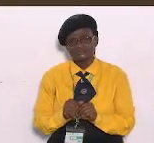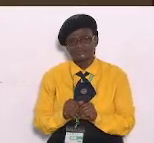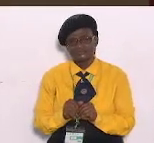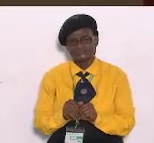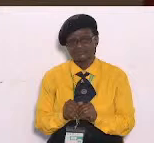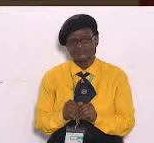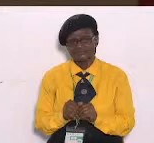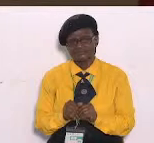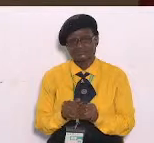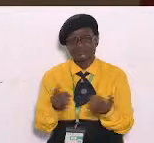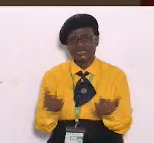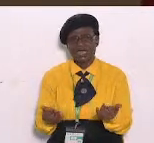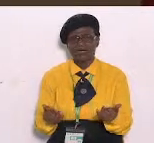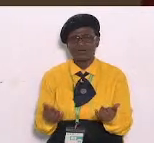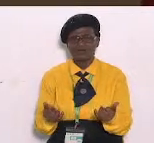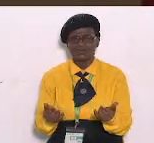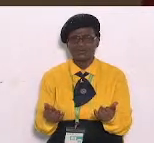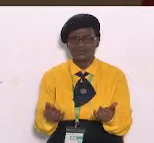pas